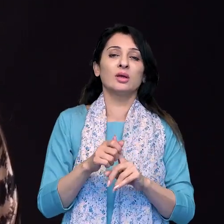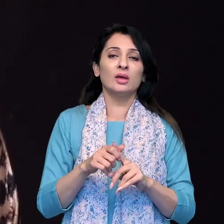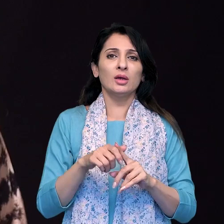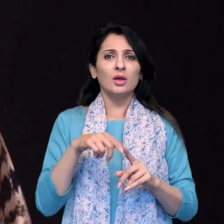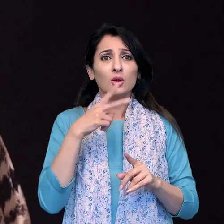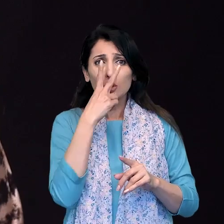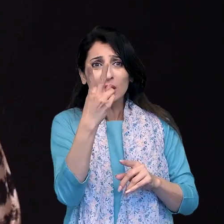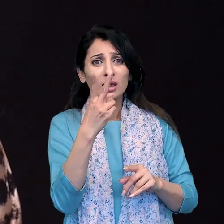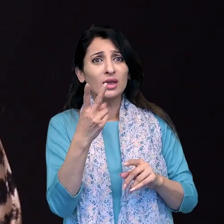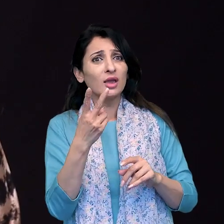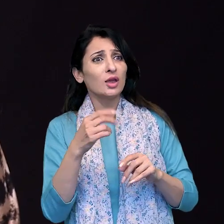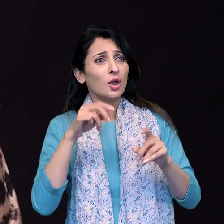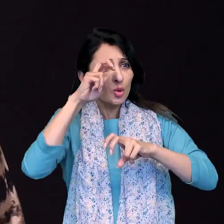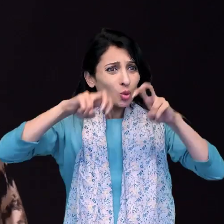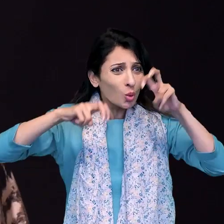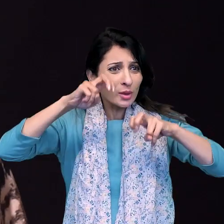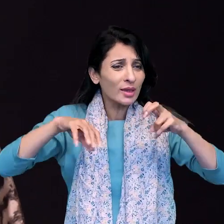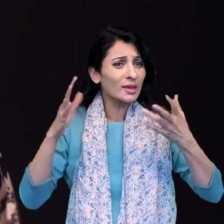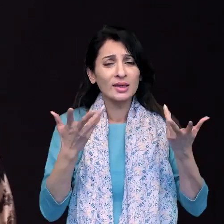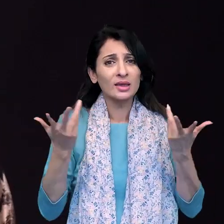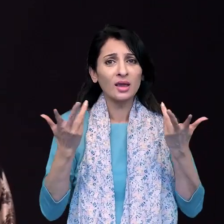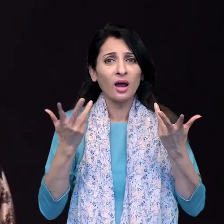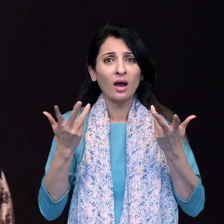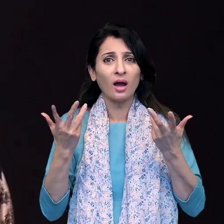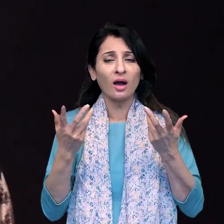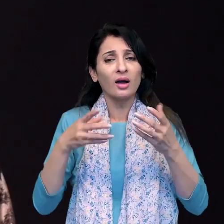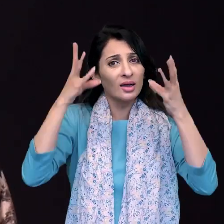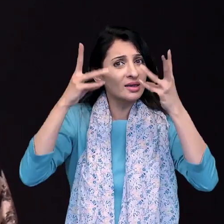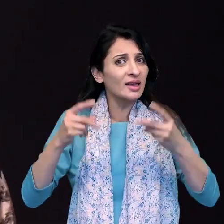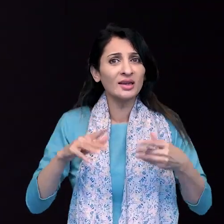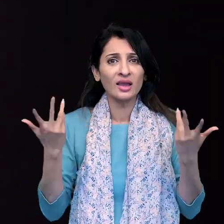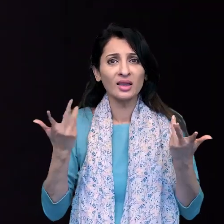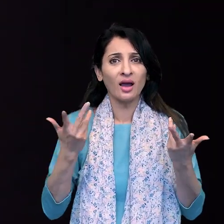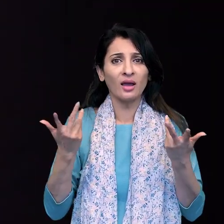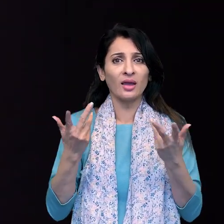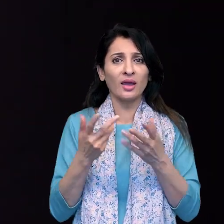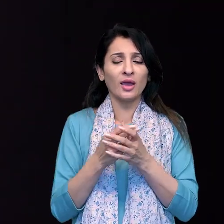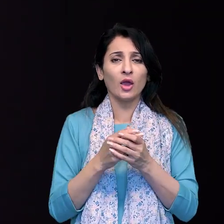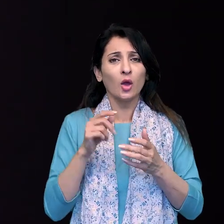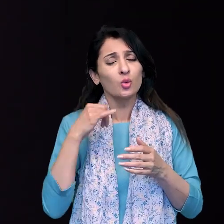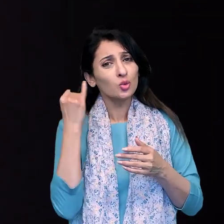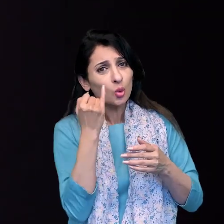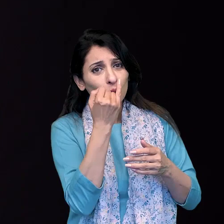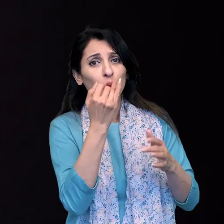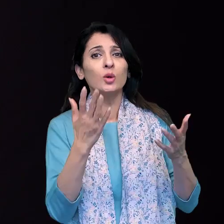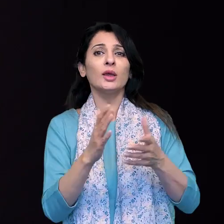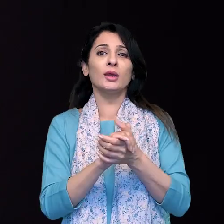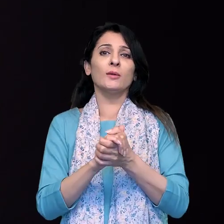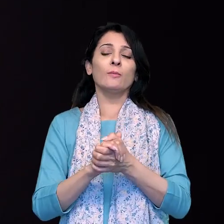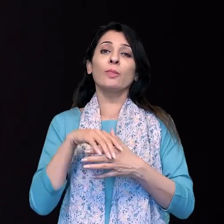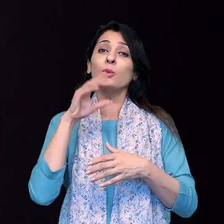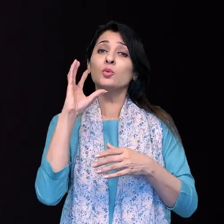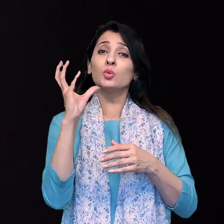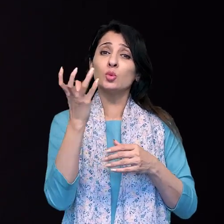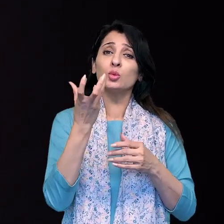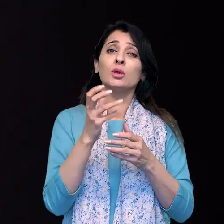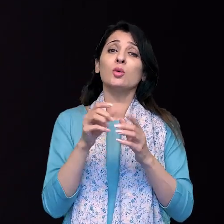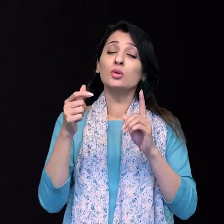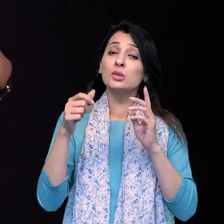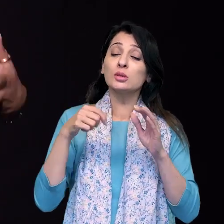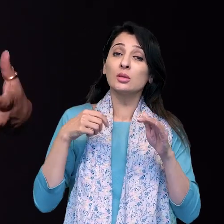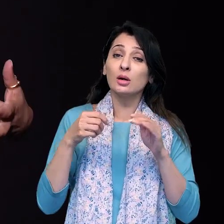गूगल करें कि बिग डेटा क्या है. डेटा साइंटिस्ट चाहिए, डेटा एनालिस्ट चाहिए, स्टेटिस्टिशियन, मैथमेटिशियंस चाहिए.